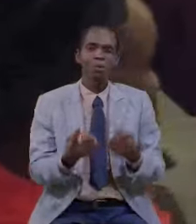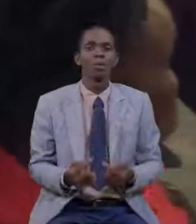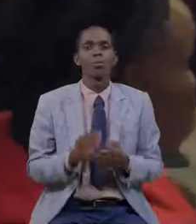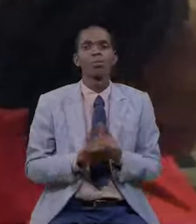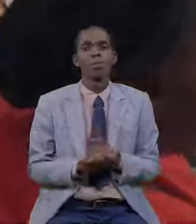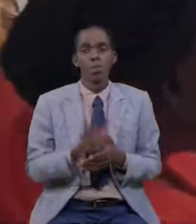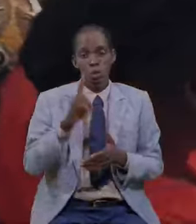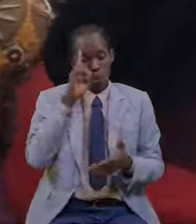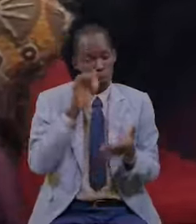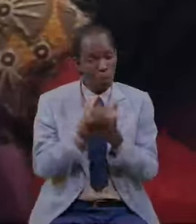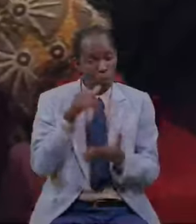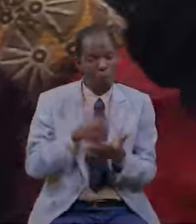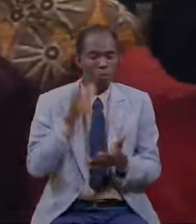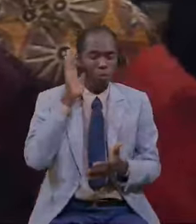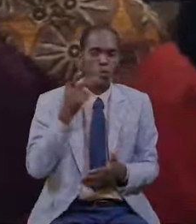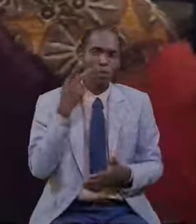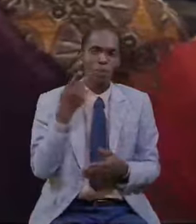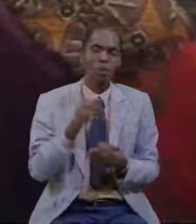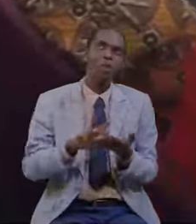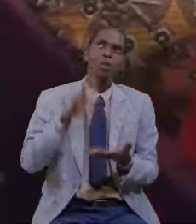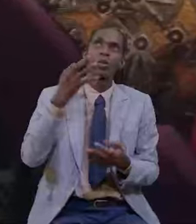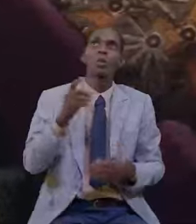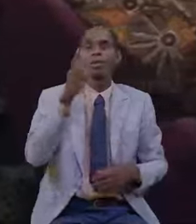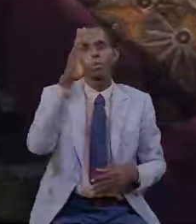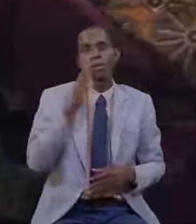y croyez, si vous y croyez, vous verrez la gloire de Dieu.